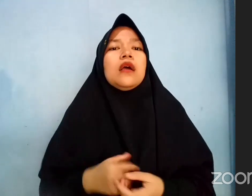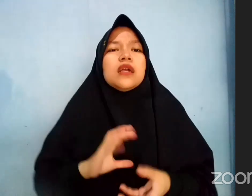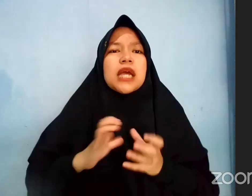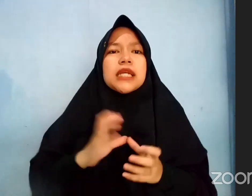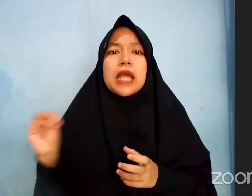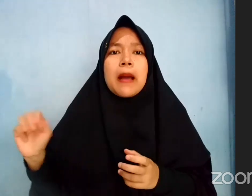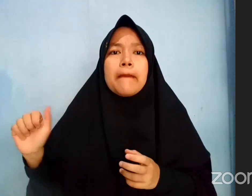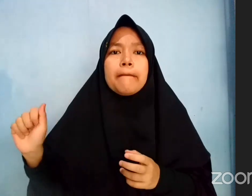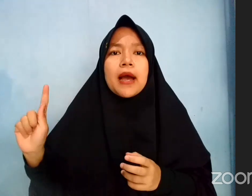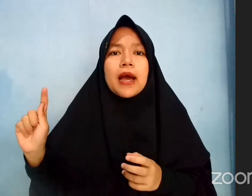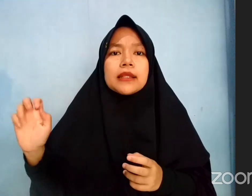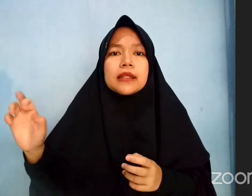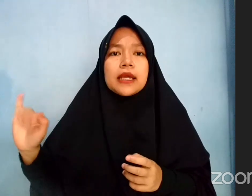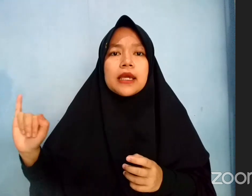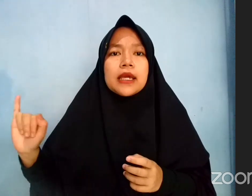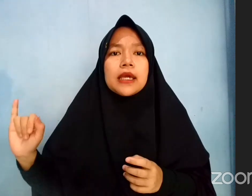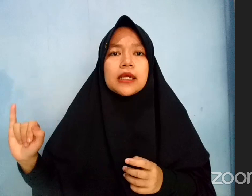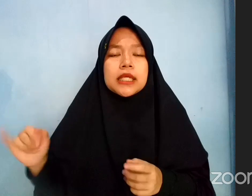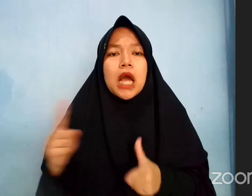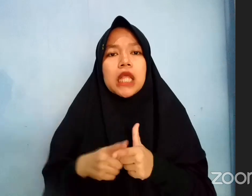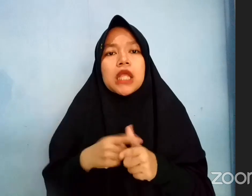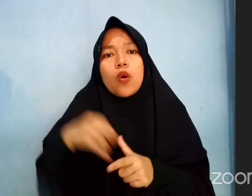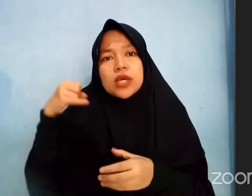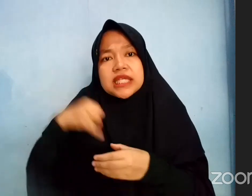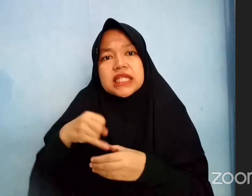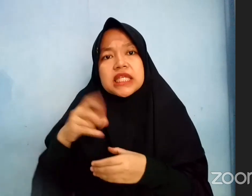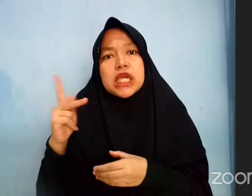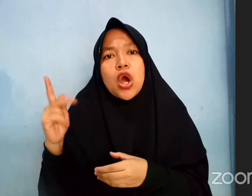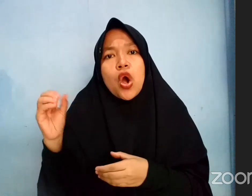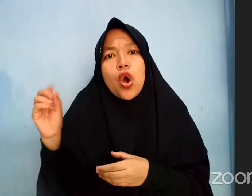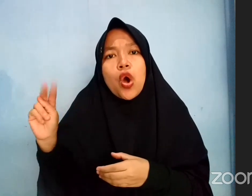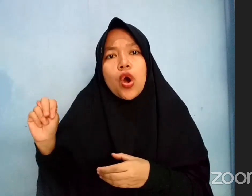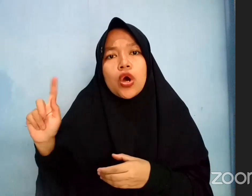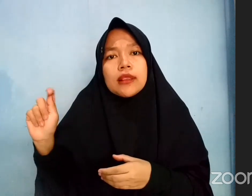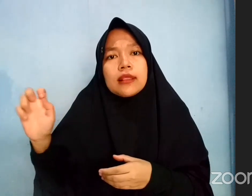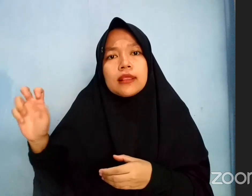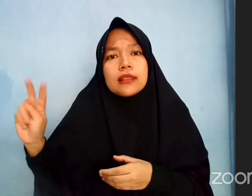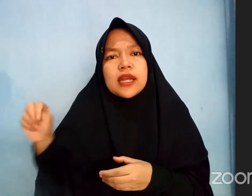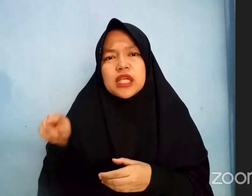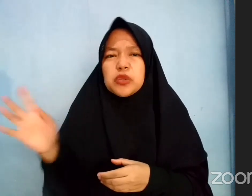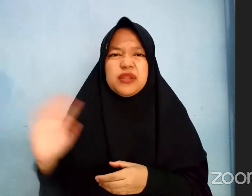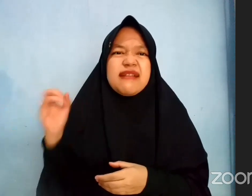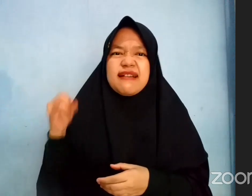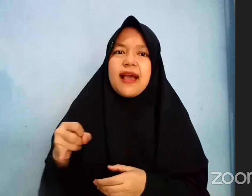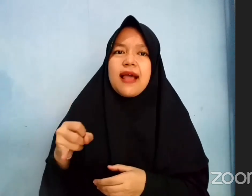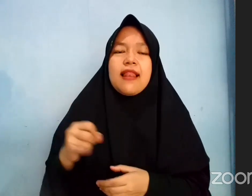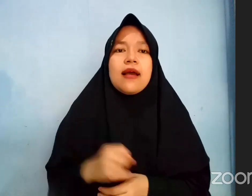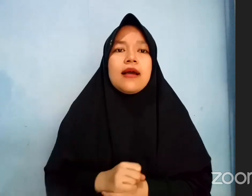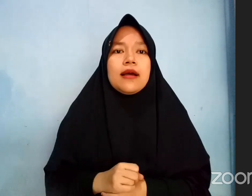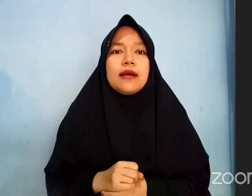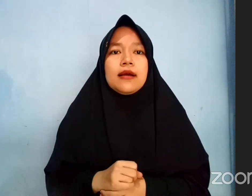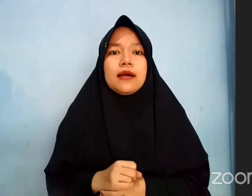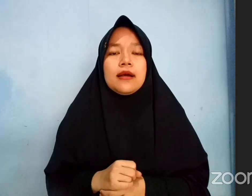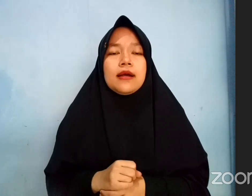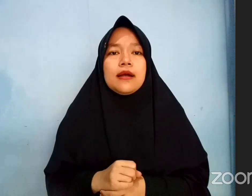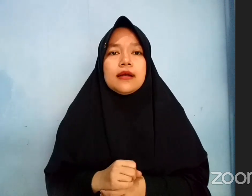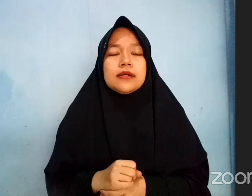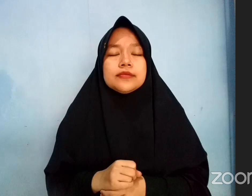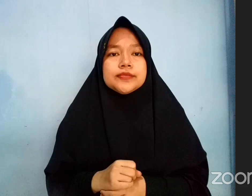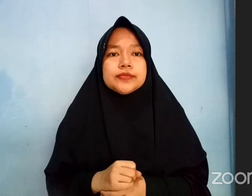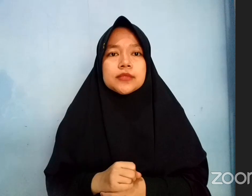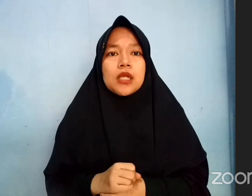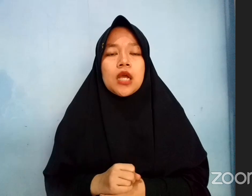mati kita kayaknya memang kalau antusias nih kita bisa bikin pelatihan ini